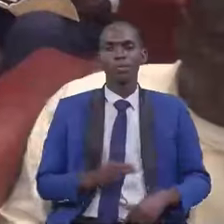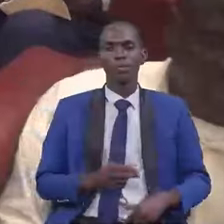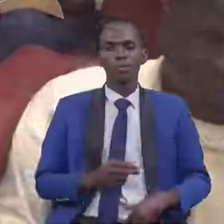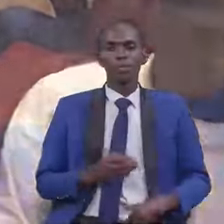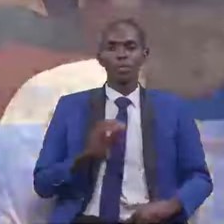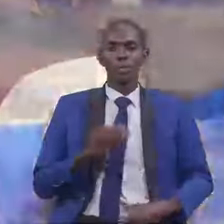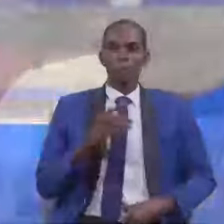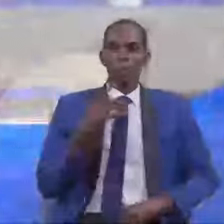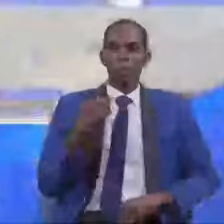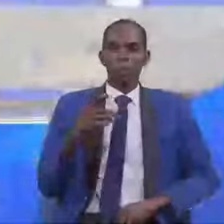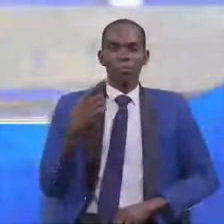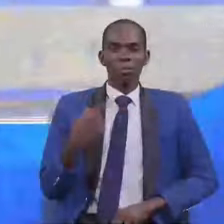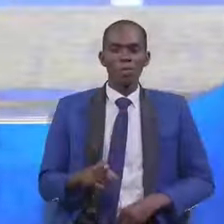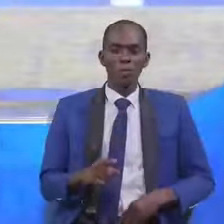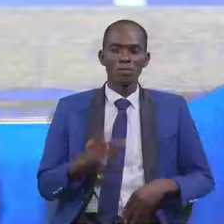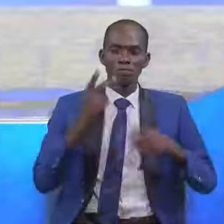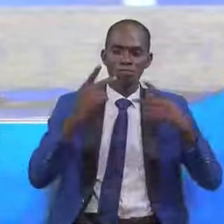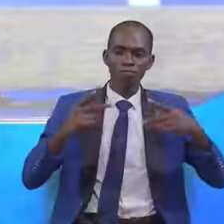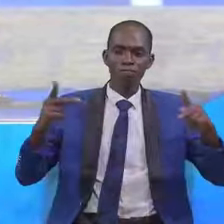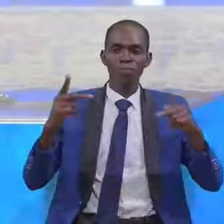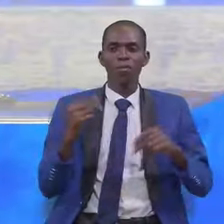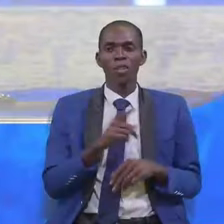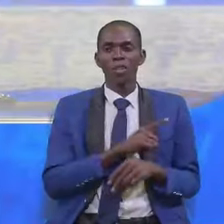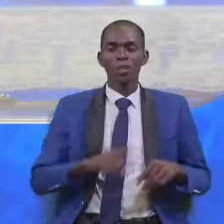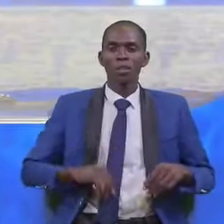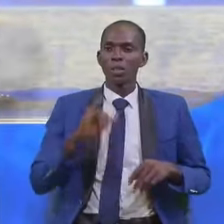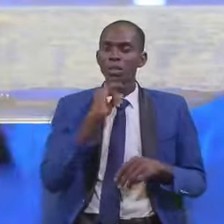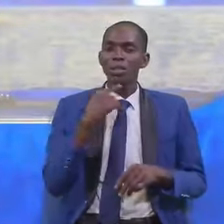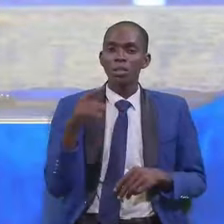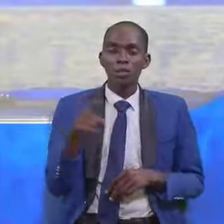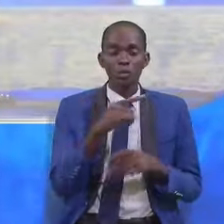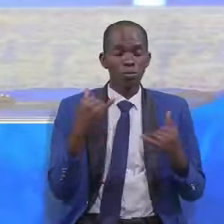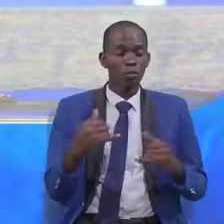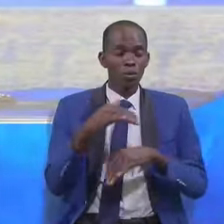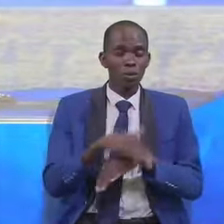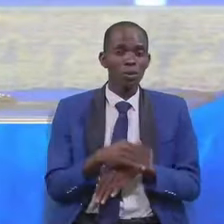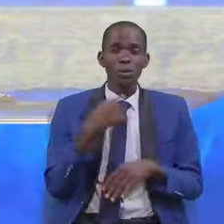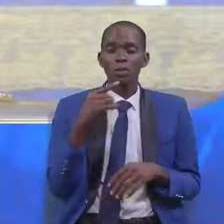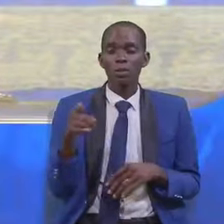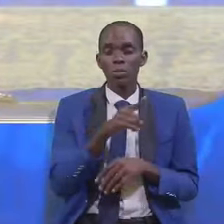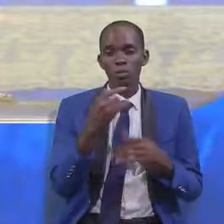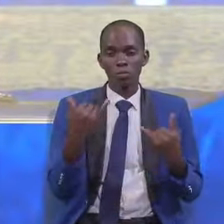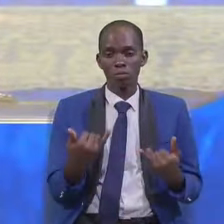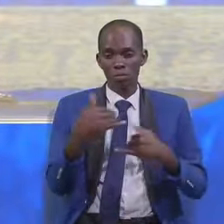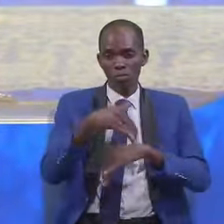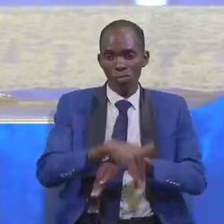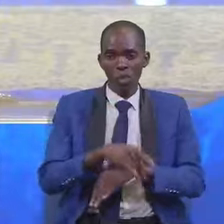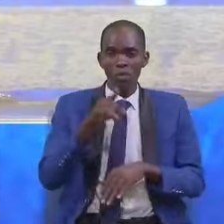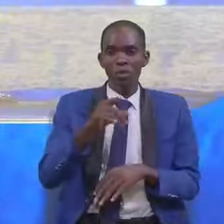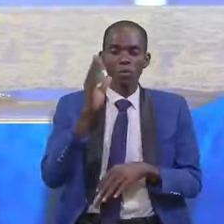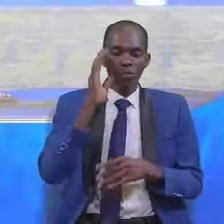proclamation. Le Seigneur vous dit ce soir, il vous proclame ce soir, qu'il viendra vous